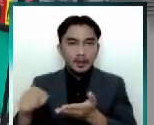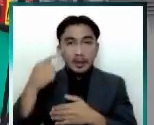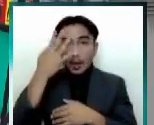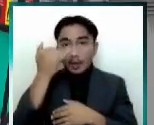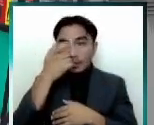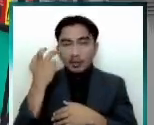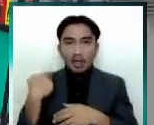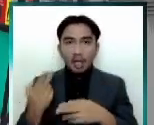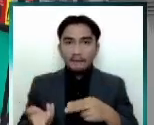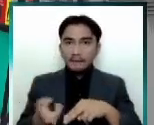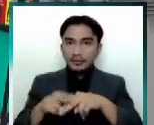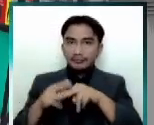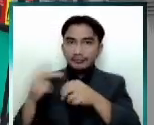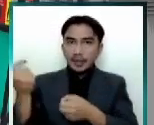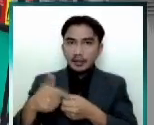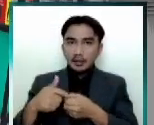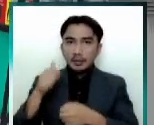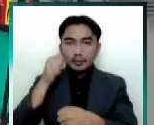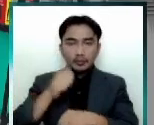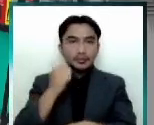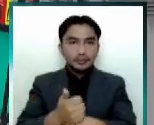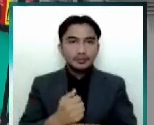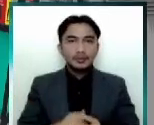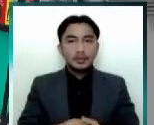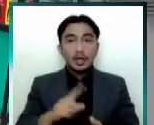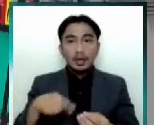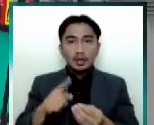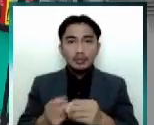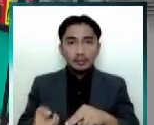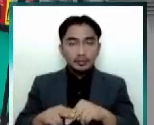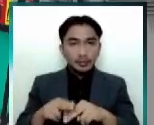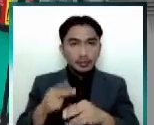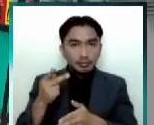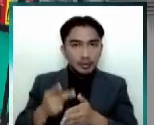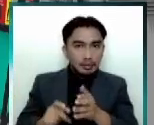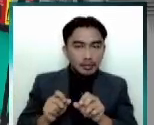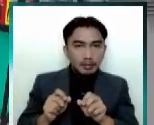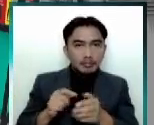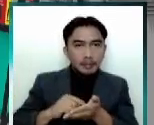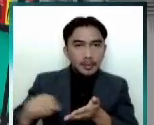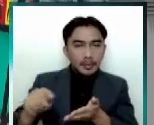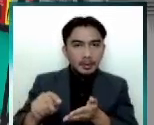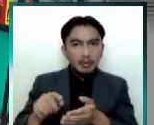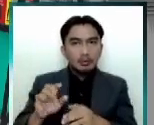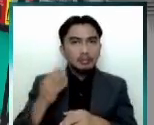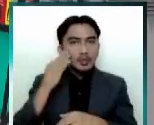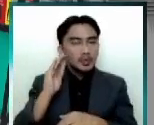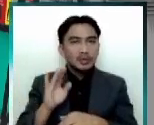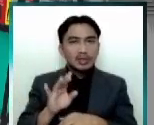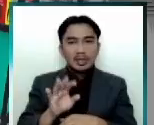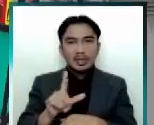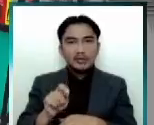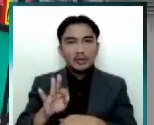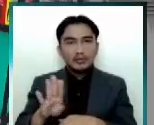bukas. Sang-ayon man sa dagdag pasahe ang LTFRB, hindi pa nila masabi kung magkano, lalo na't may epekto raw ito